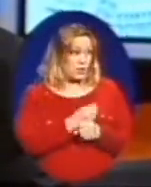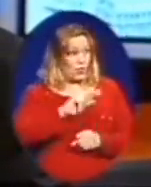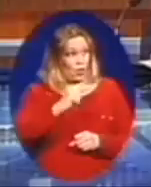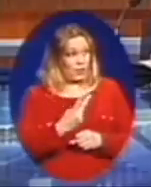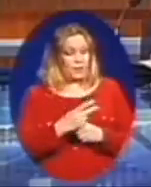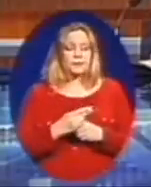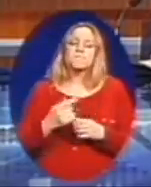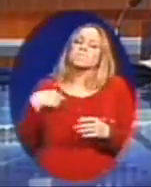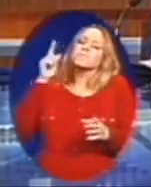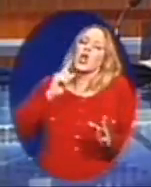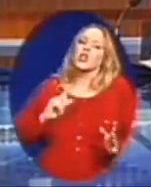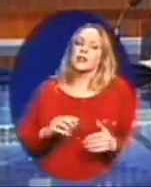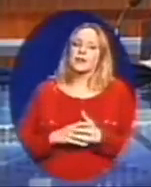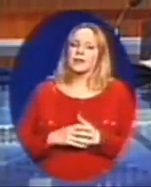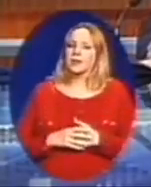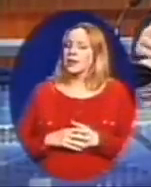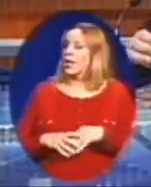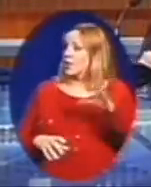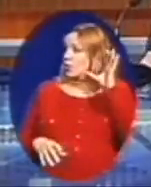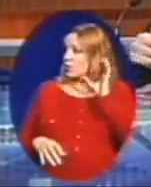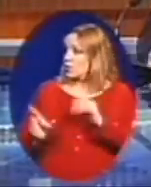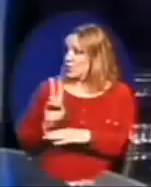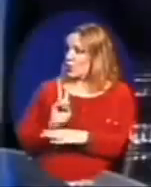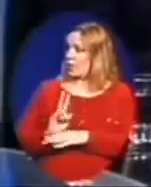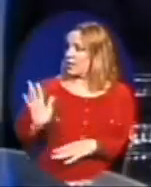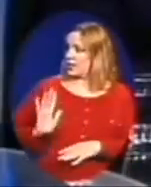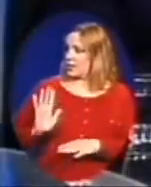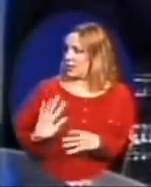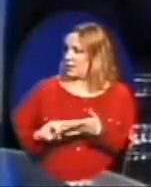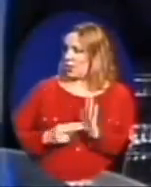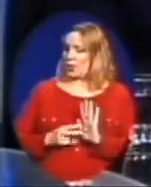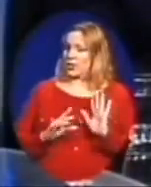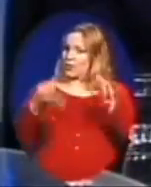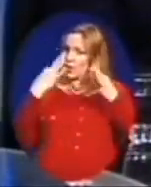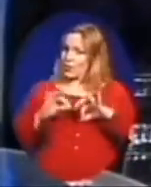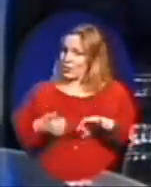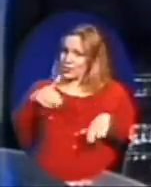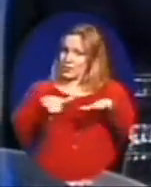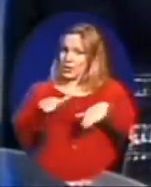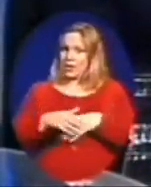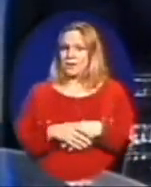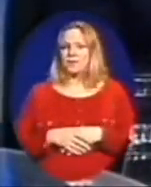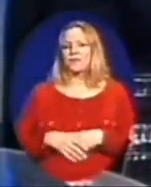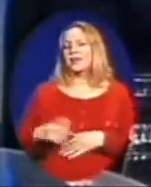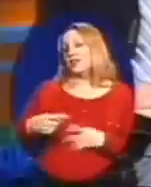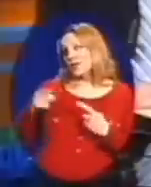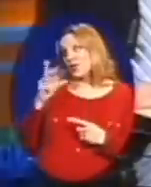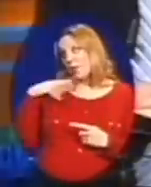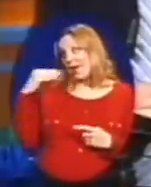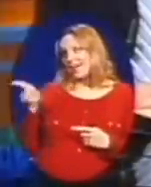שעשו את תרגיל כזה בעתיד? אין לי מושג. אתה חושב שומע, אבל הוא עדיין שומע מאוד על דיפלומטיות, ועל כבודות של ראש הממשלה. זה יום שהוא